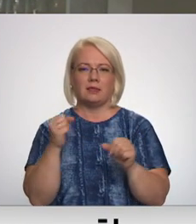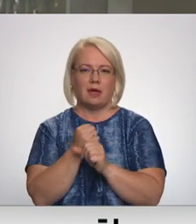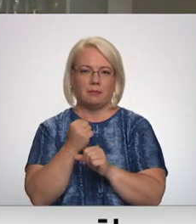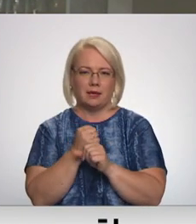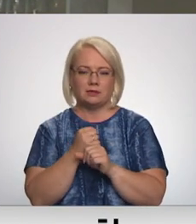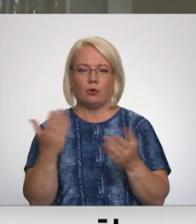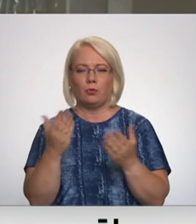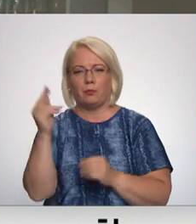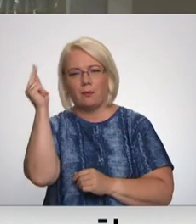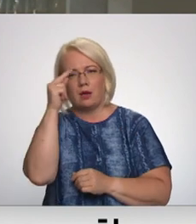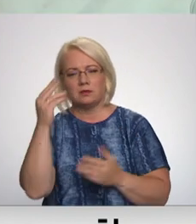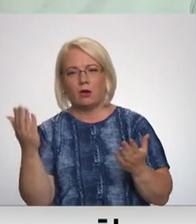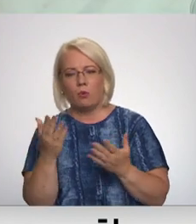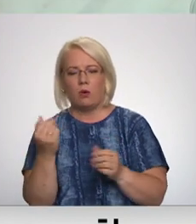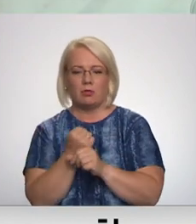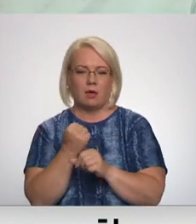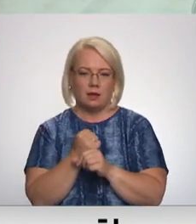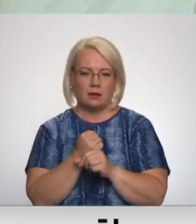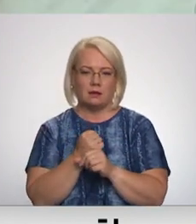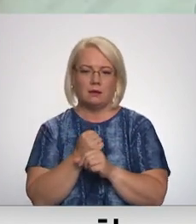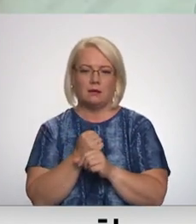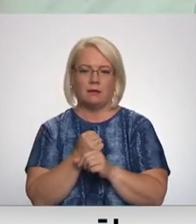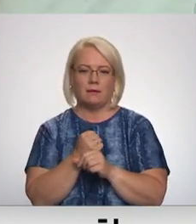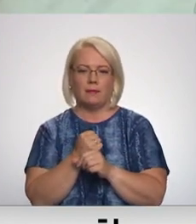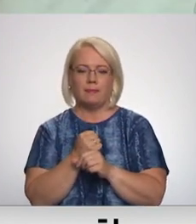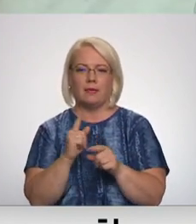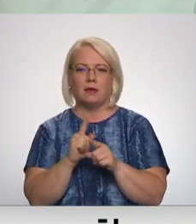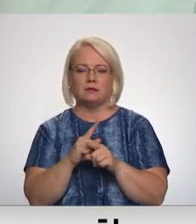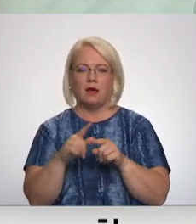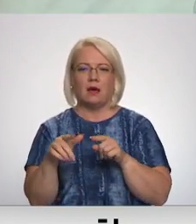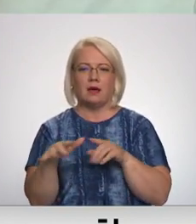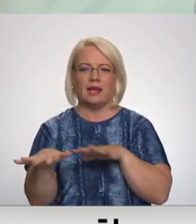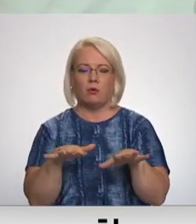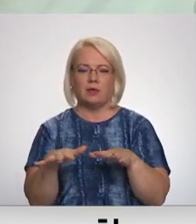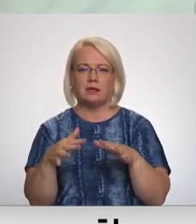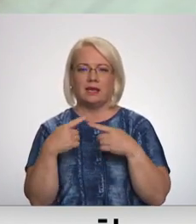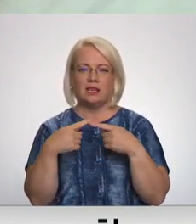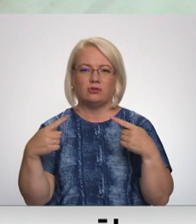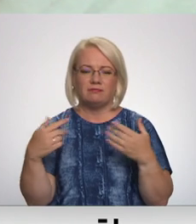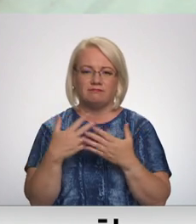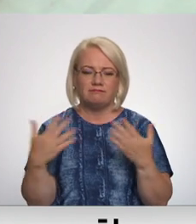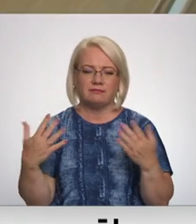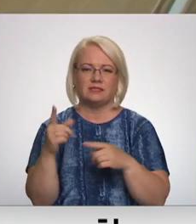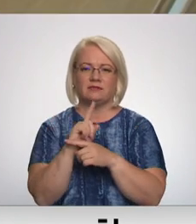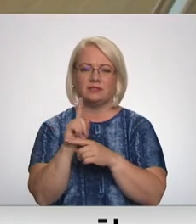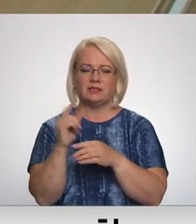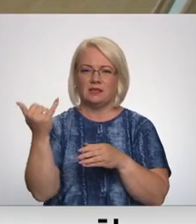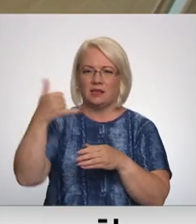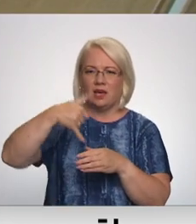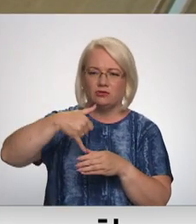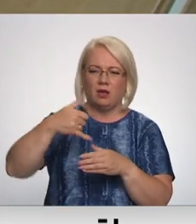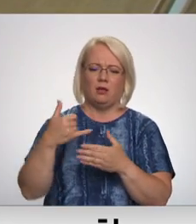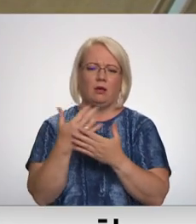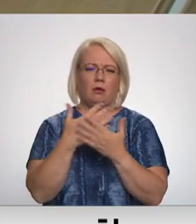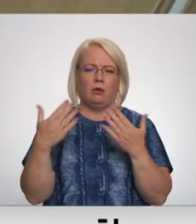mocās kaut ko arī darāt. Reikoties ar instrumentiem dažādiem, ar sveces ļaļīšanu, ar kulku,